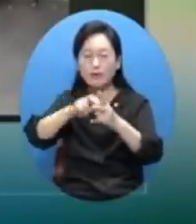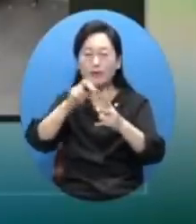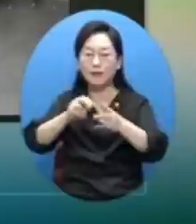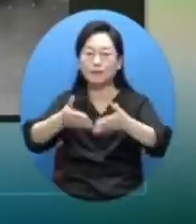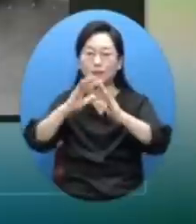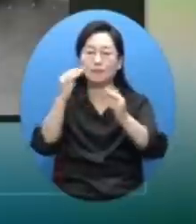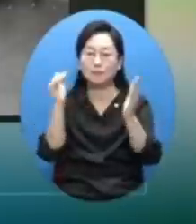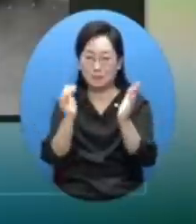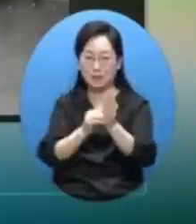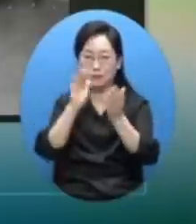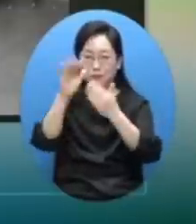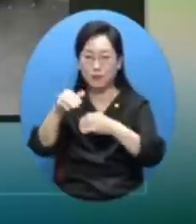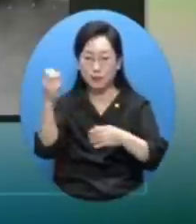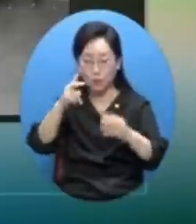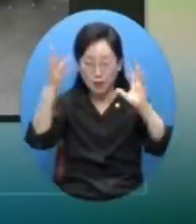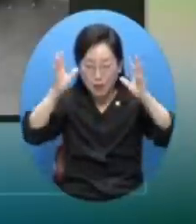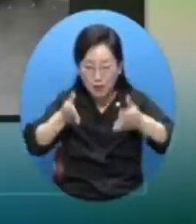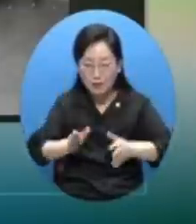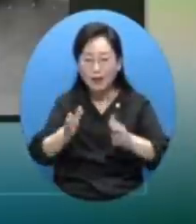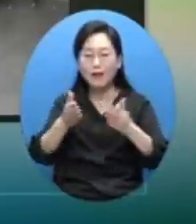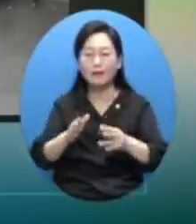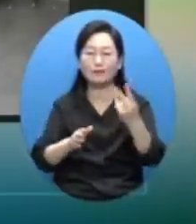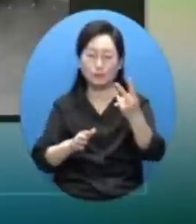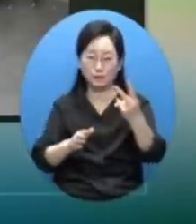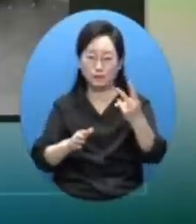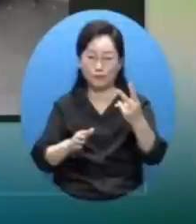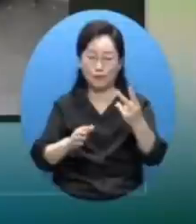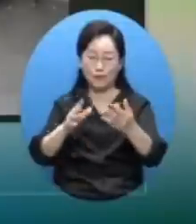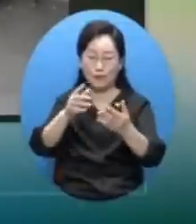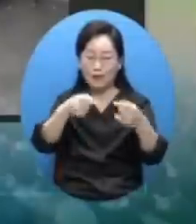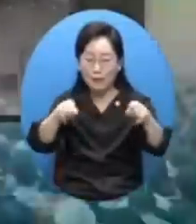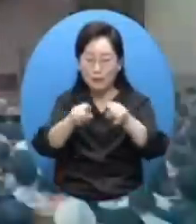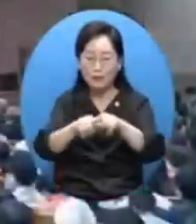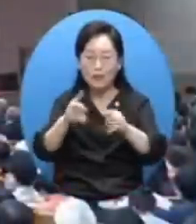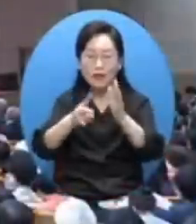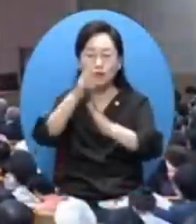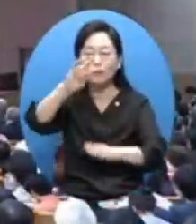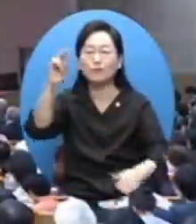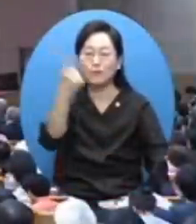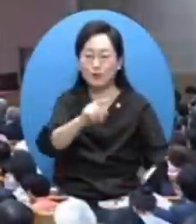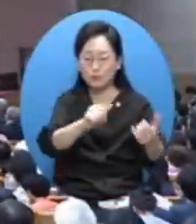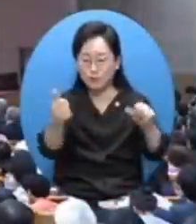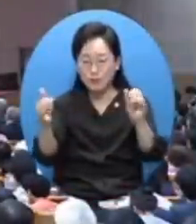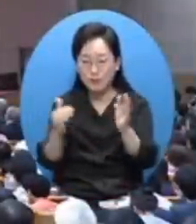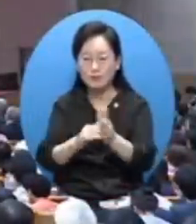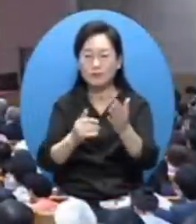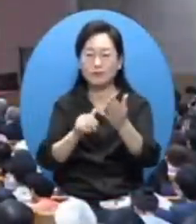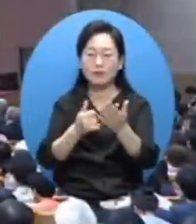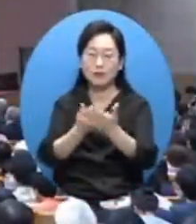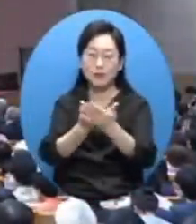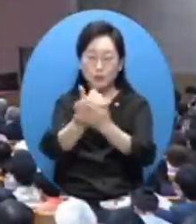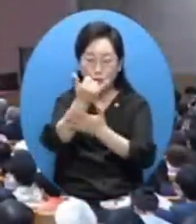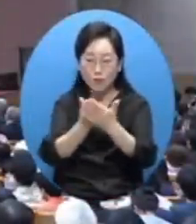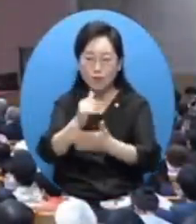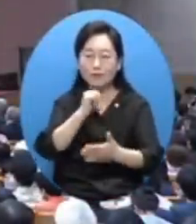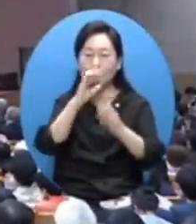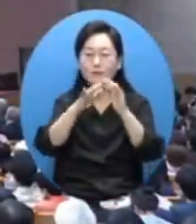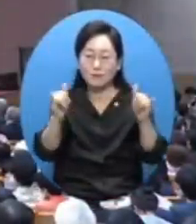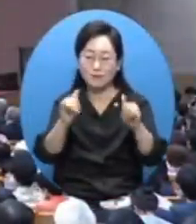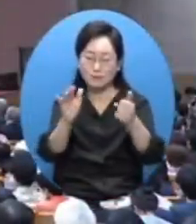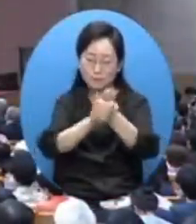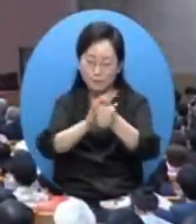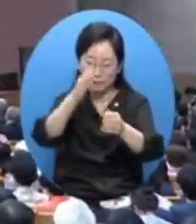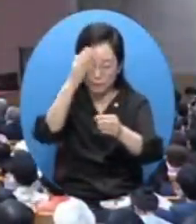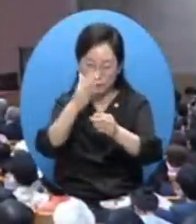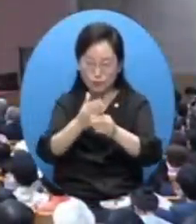다시 얻은 두 아이와 함께 예루살렘으로 들어가서 죽을 때까지 고아와 가난한 사람들을 섬기는 삶을